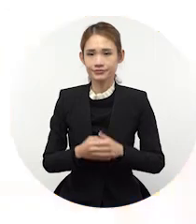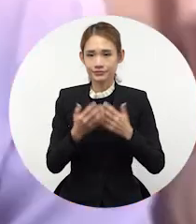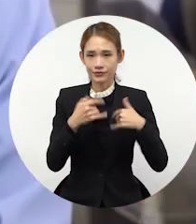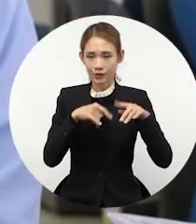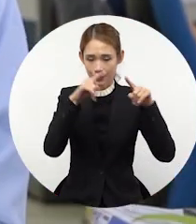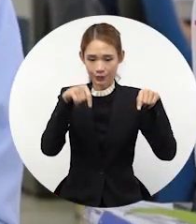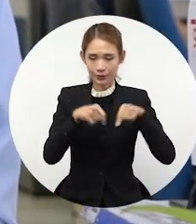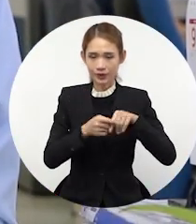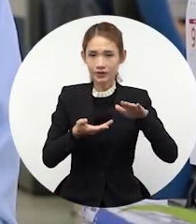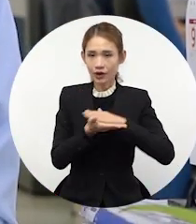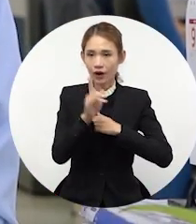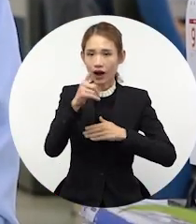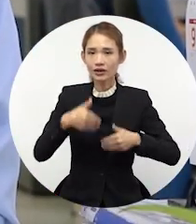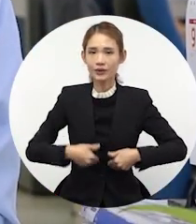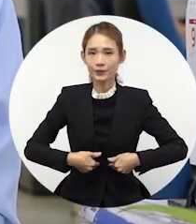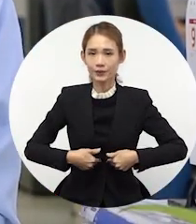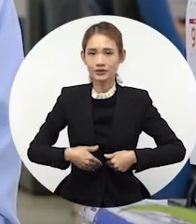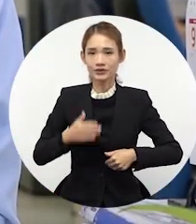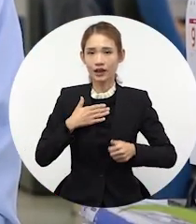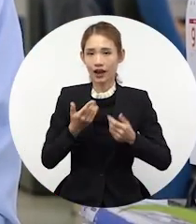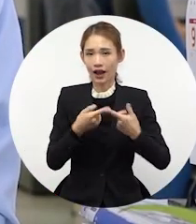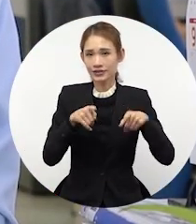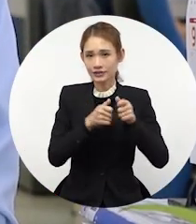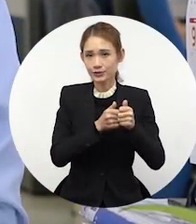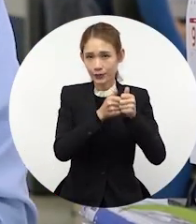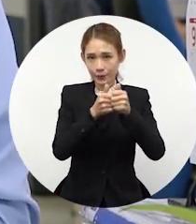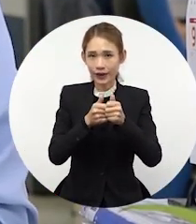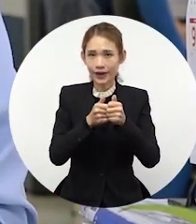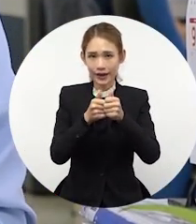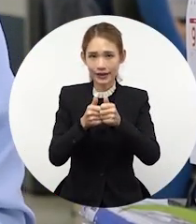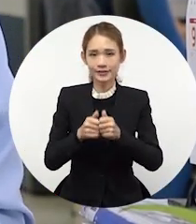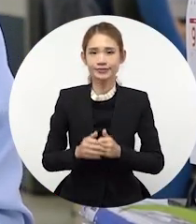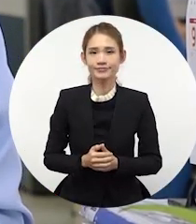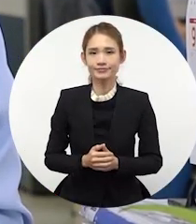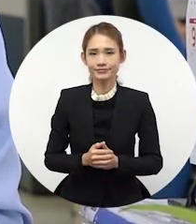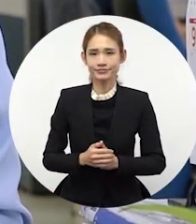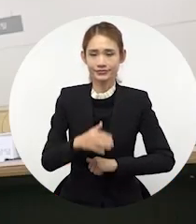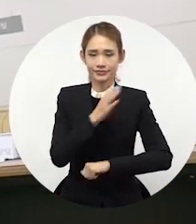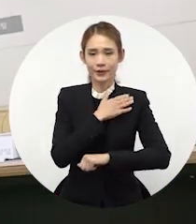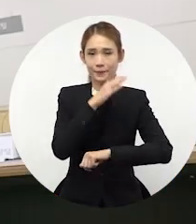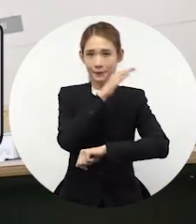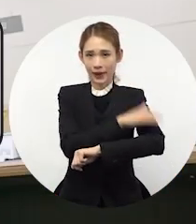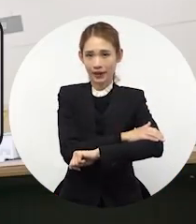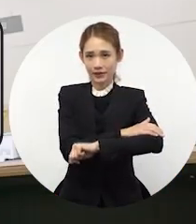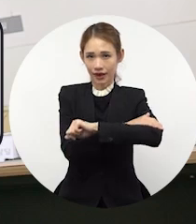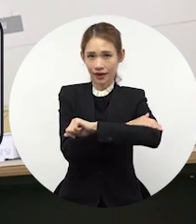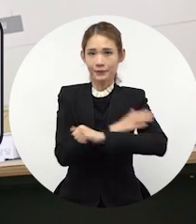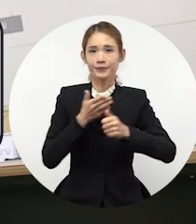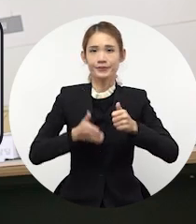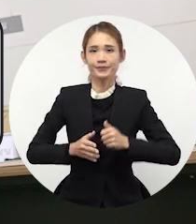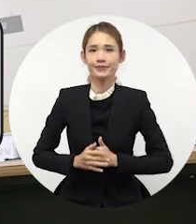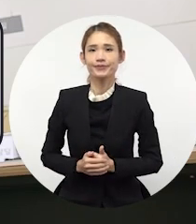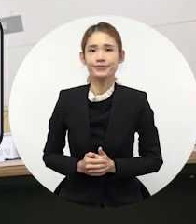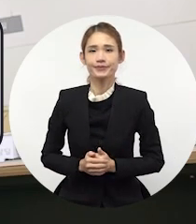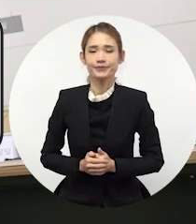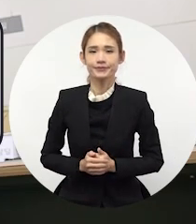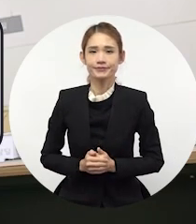첫 번째, 무인 발급기에서 시각장애인. 출력할 서류가 한 부 있는데요. 공무원이 제가 시각장애인 도와드리겠습니다. 민원인에게 필요한 서류가 제 있다고 팔꿈치 말하며